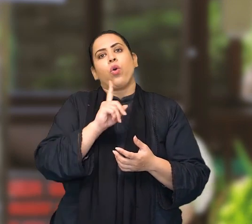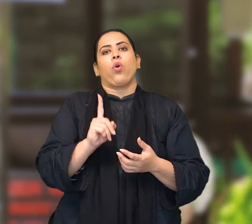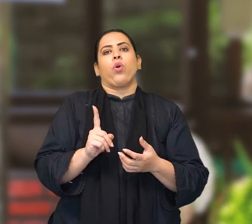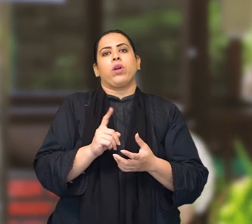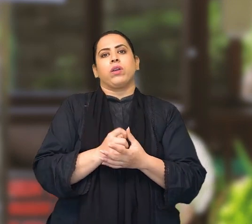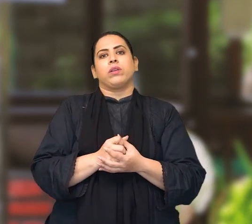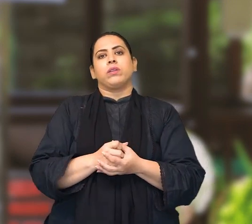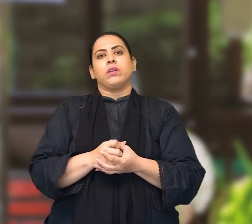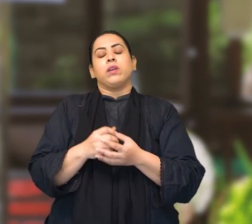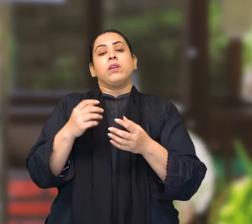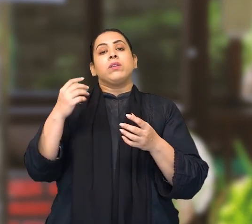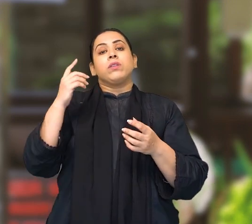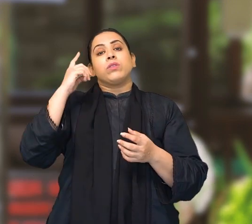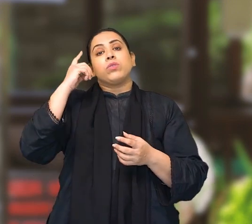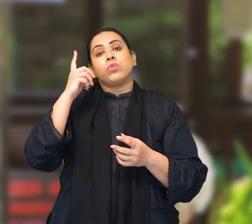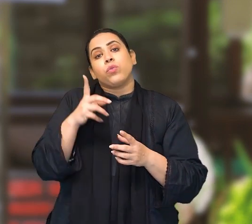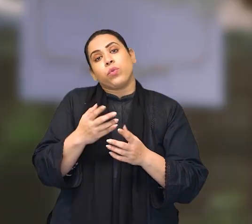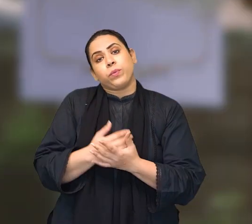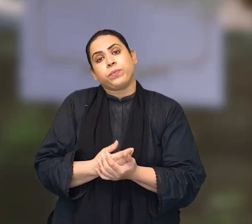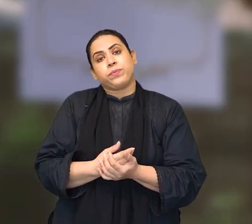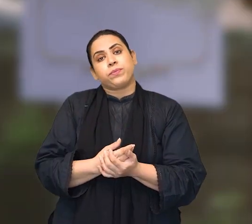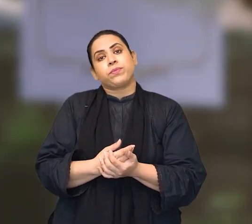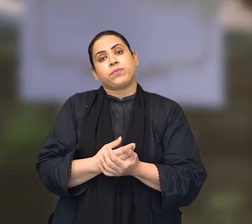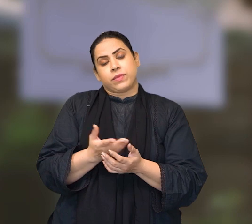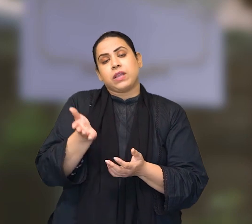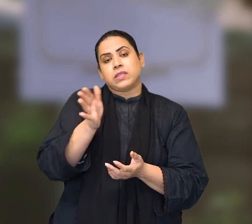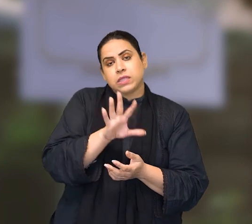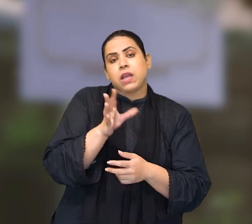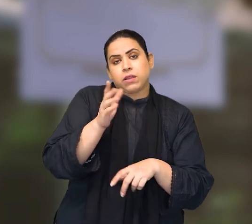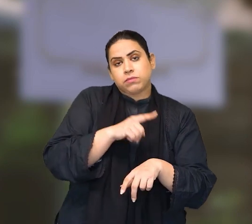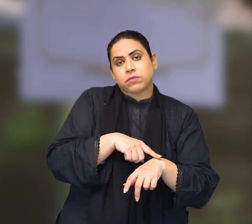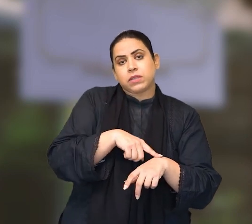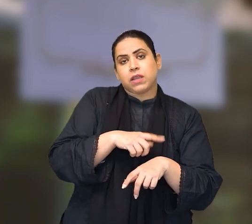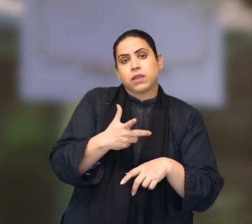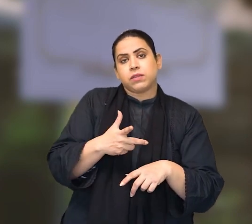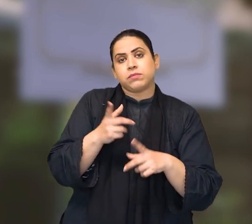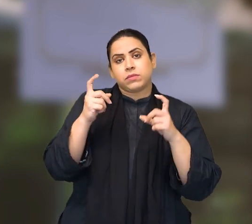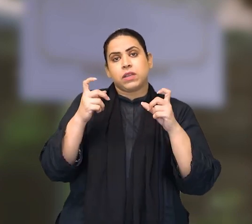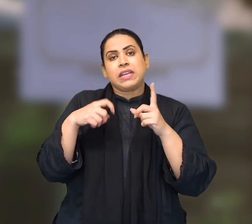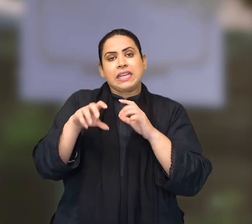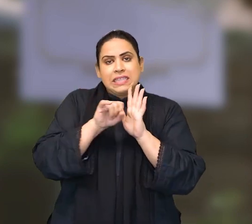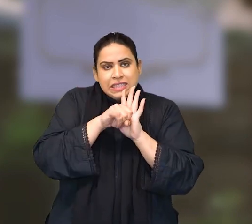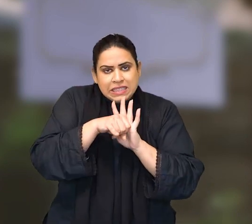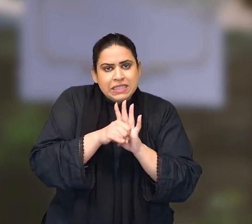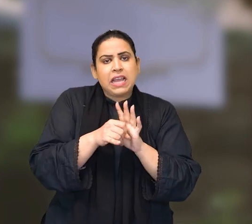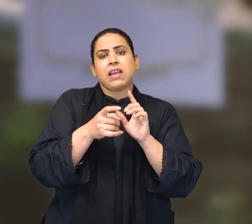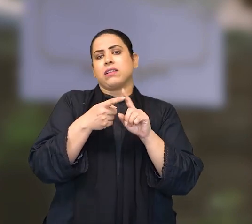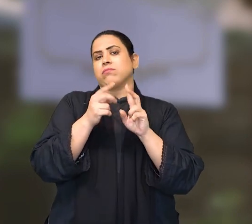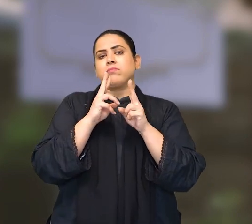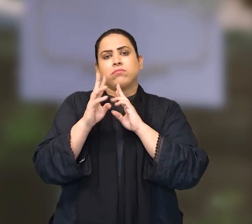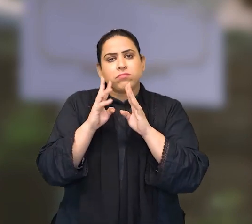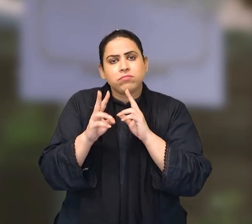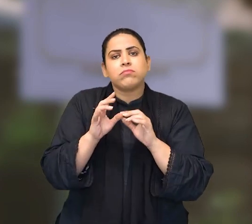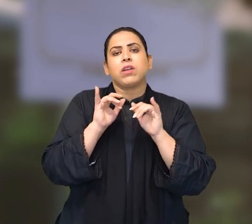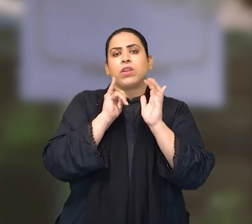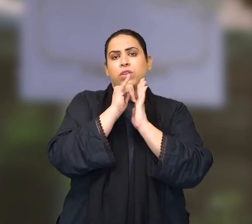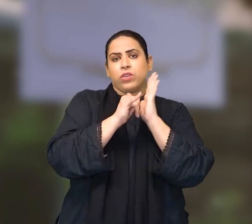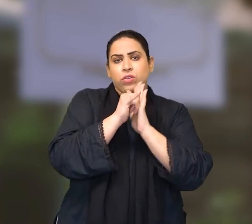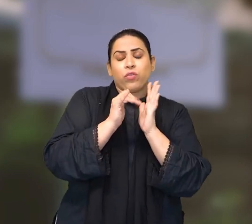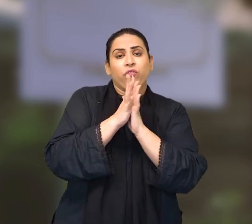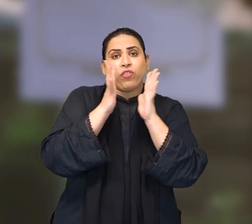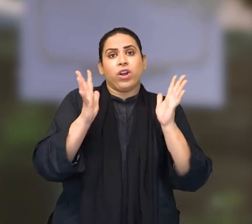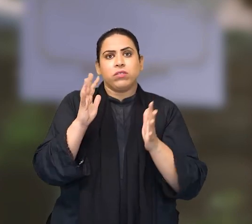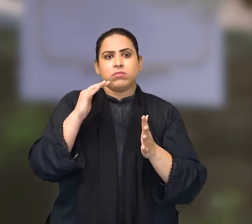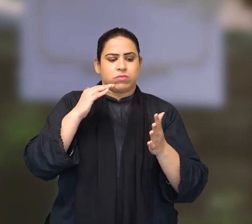ज़्यादा शिकायत ना लगानी पड़े. सो समटाइम्स व्हेन वी सी थिंग्स ऑन इंस्टाग्राम और फेसबुक और यूट्यूब वी गेट वेरी मच